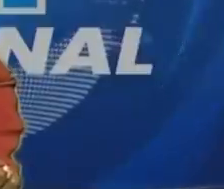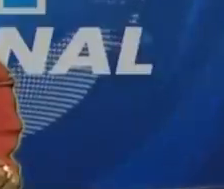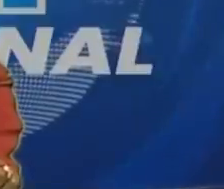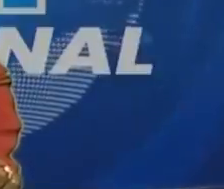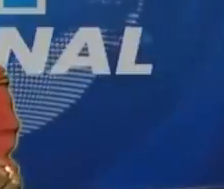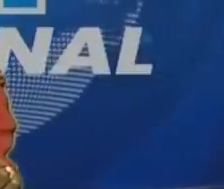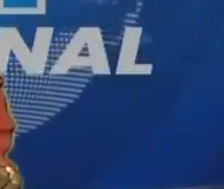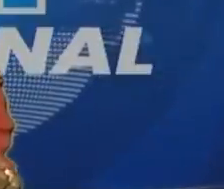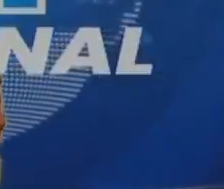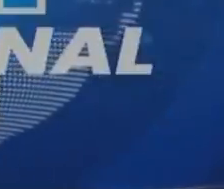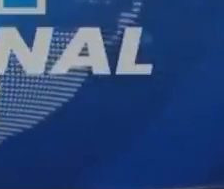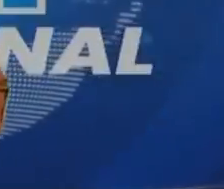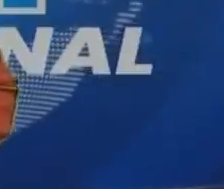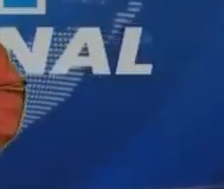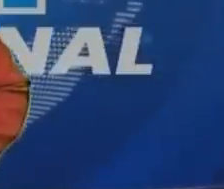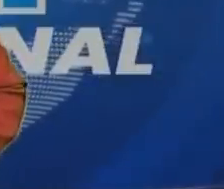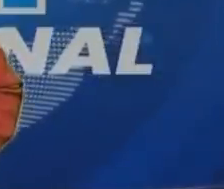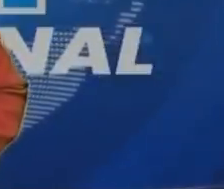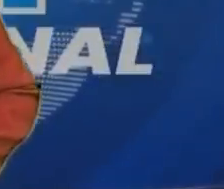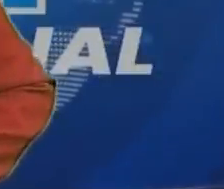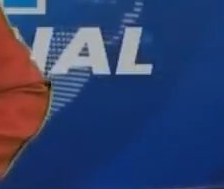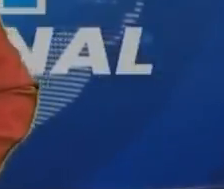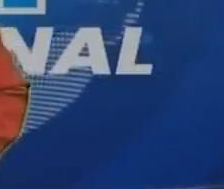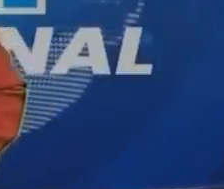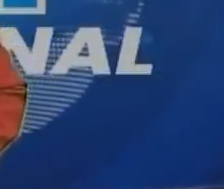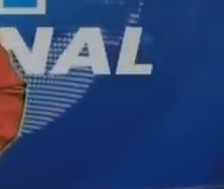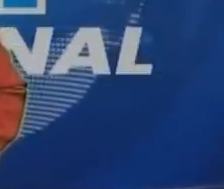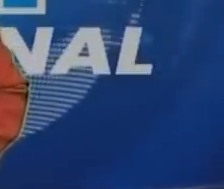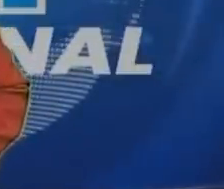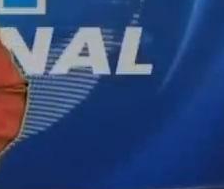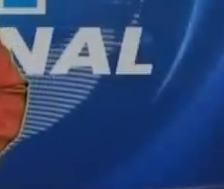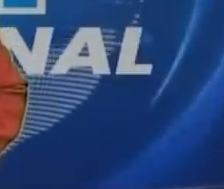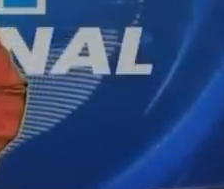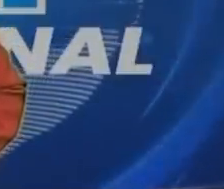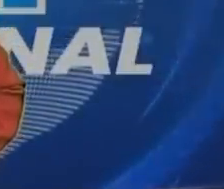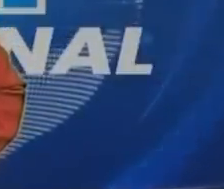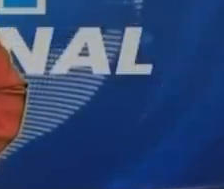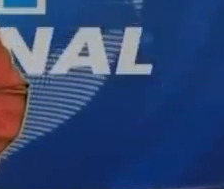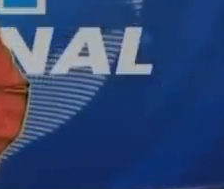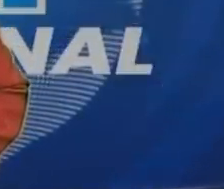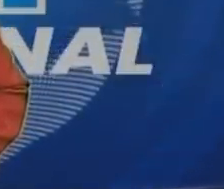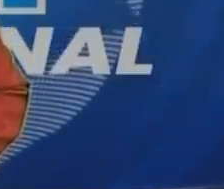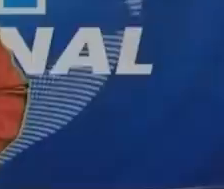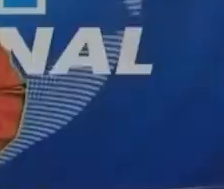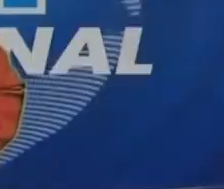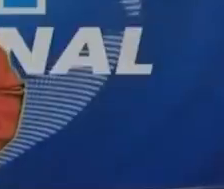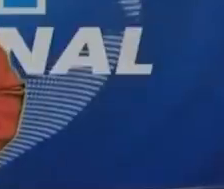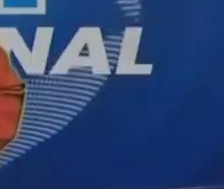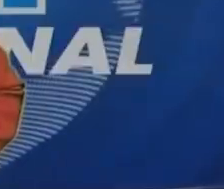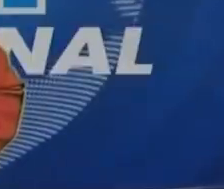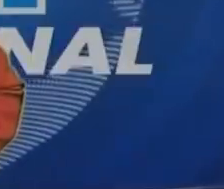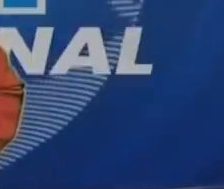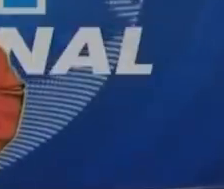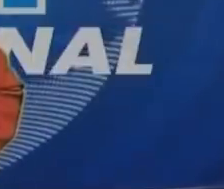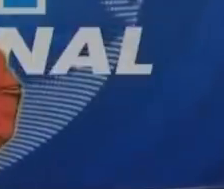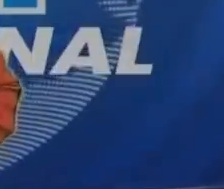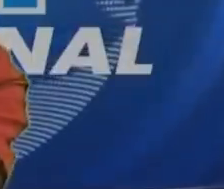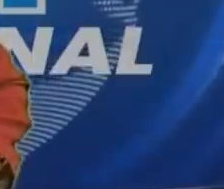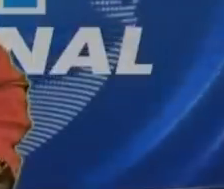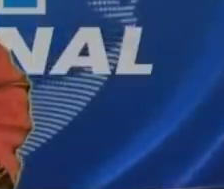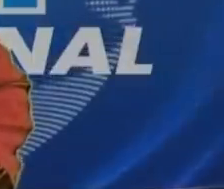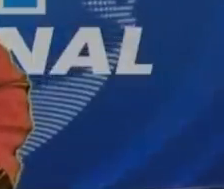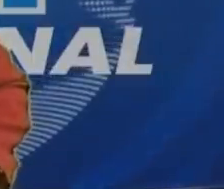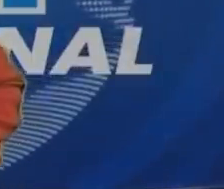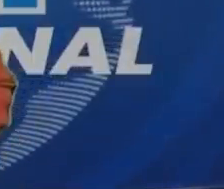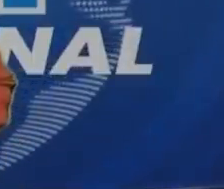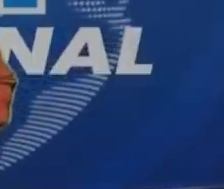Excellencia de la Fondation Denise Nyakiro-Tshisekedi. Ces lauréats ont tous obtenu au moins 85% aux épreuves des examens d'État.